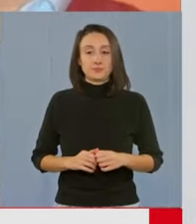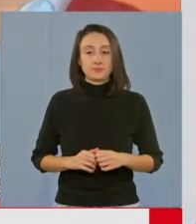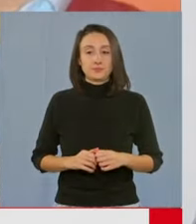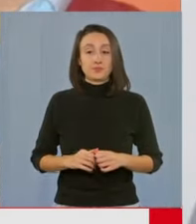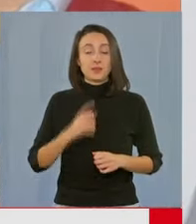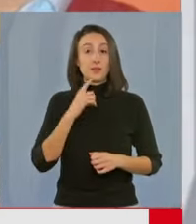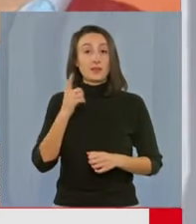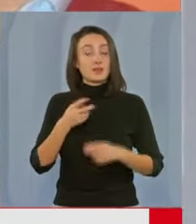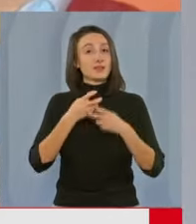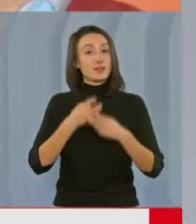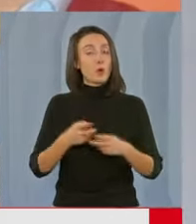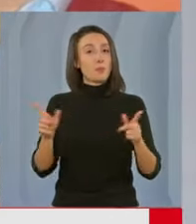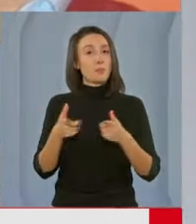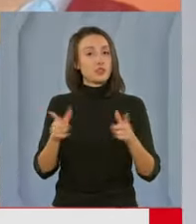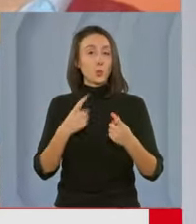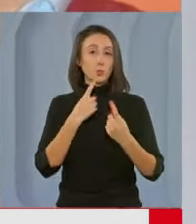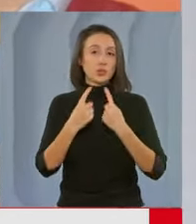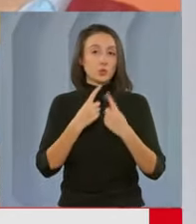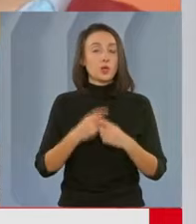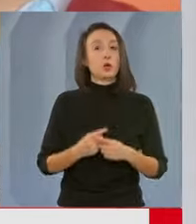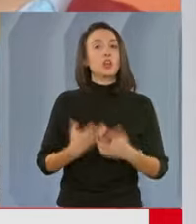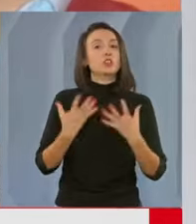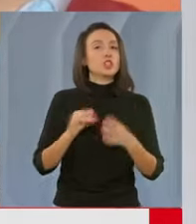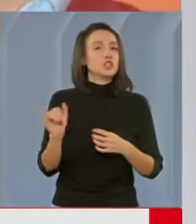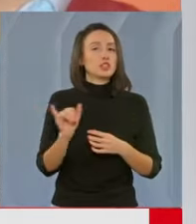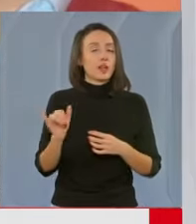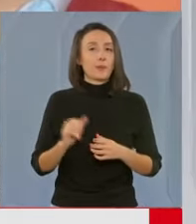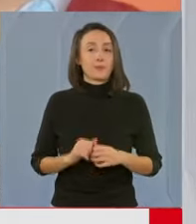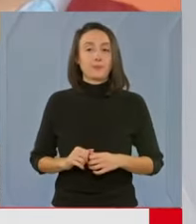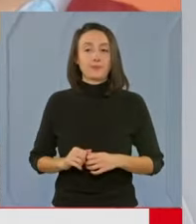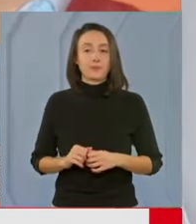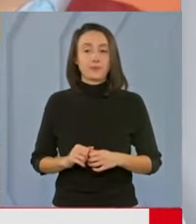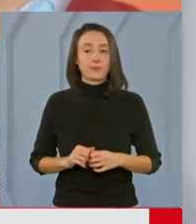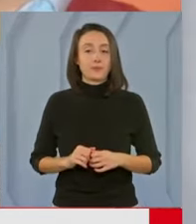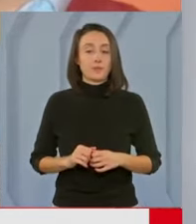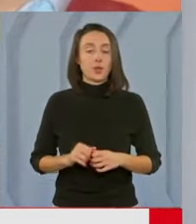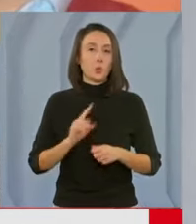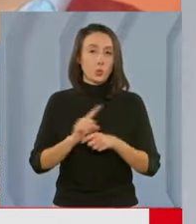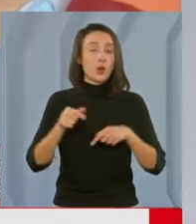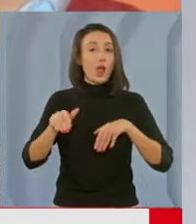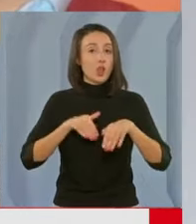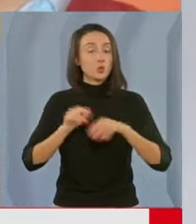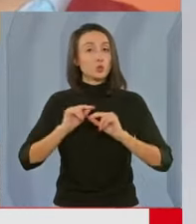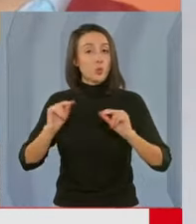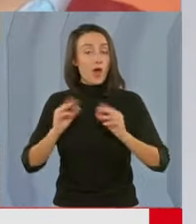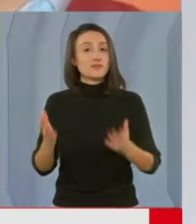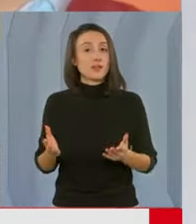când și acolo stăteau, petreceau și discutau nu teme de educație, chiar la acele ore